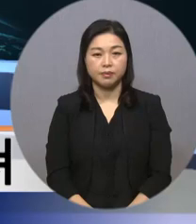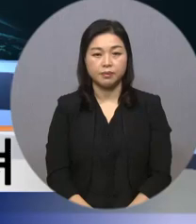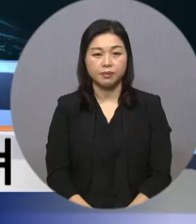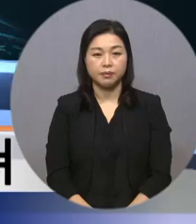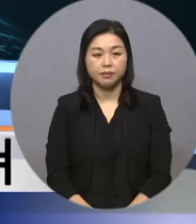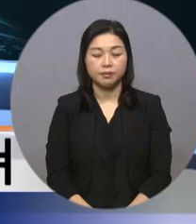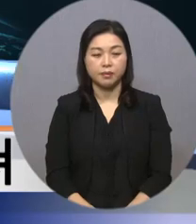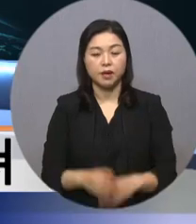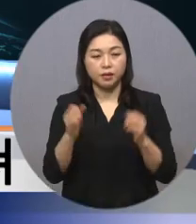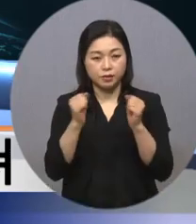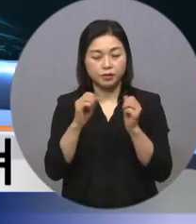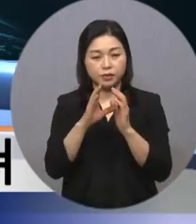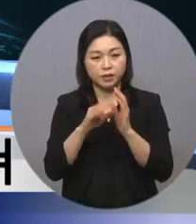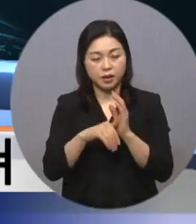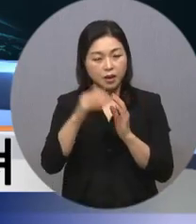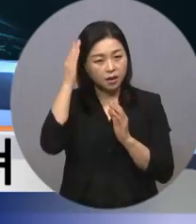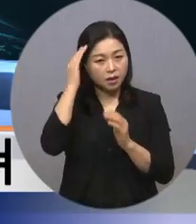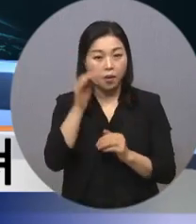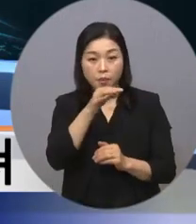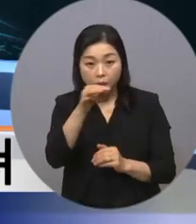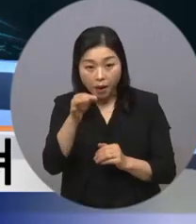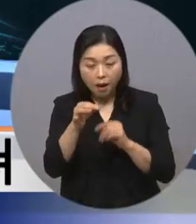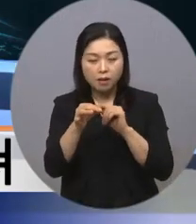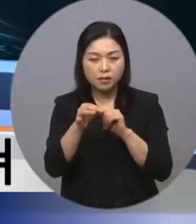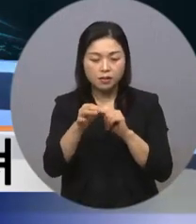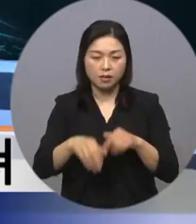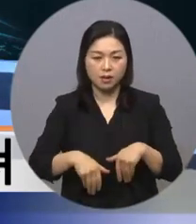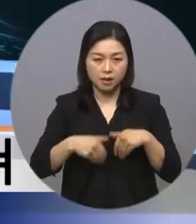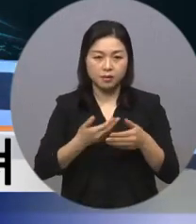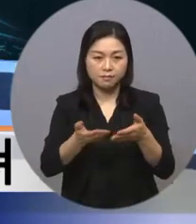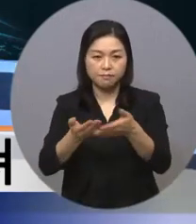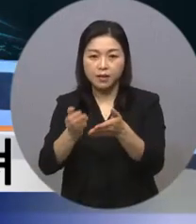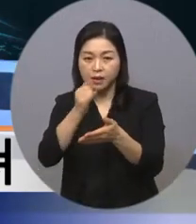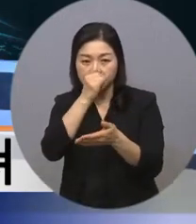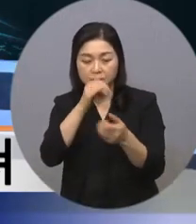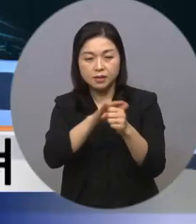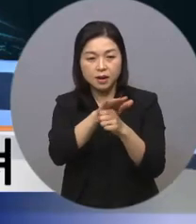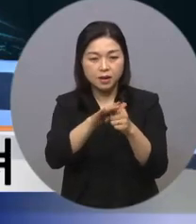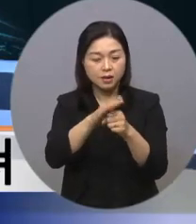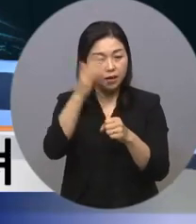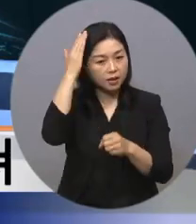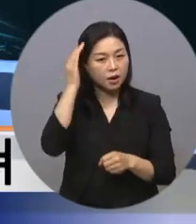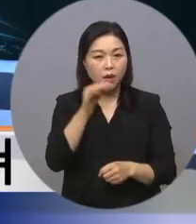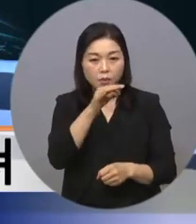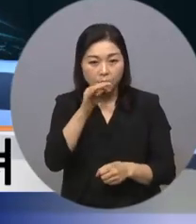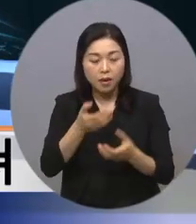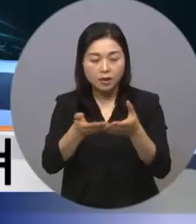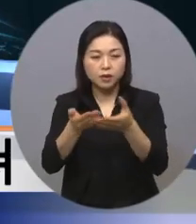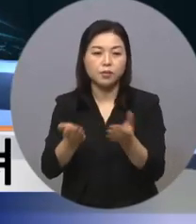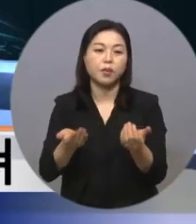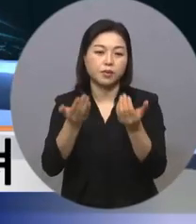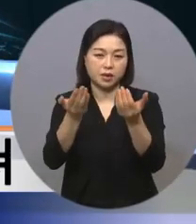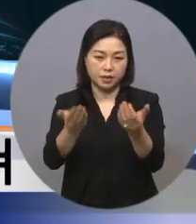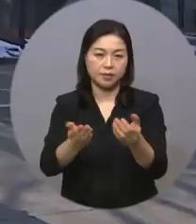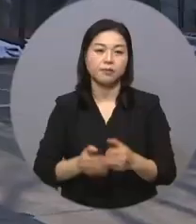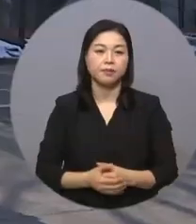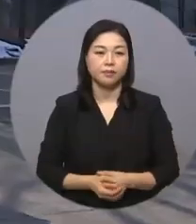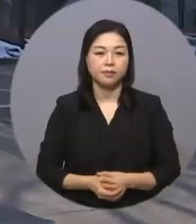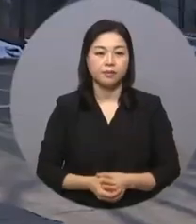추운 겨울 연탄 을 통해 따뜻한 온정을 나누는 사랑의 연탄 나눔 봉사 가 진행됐습니다